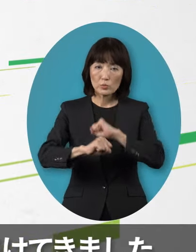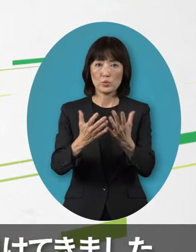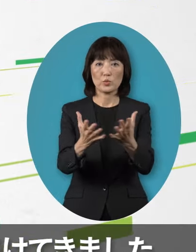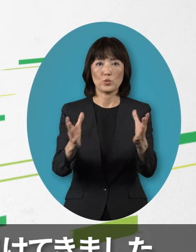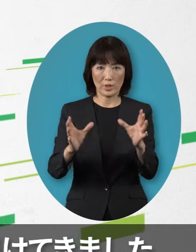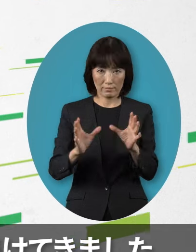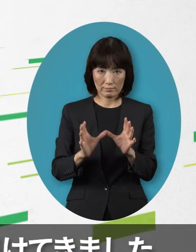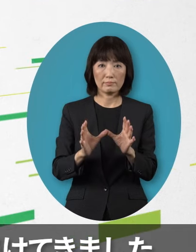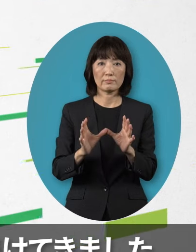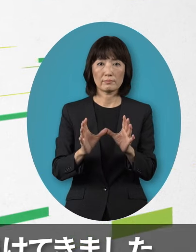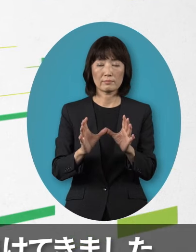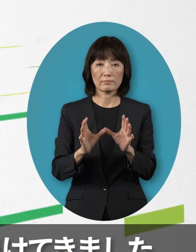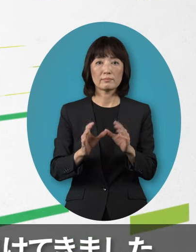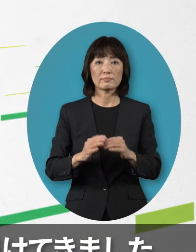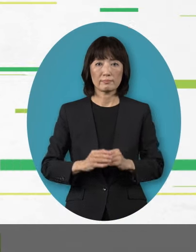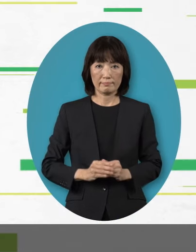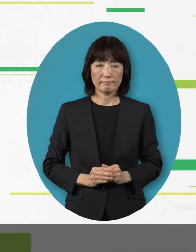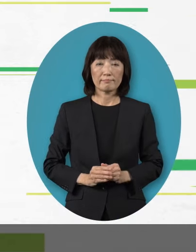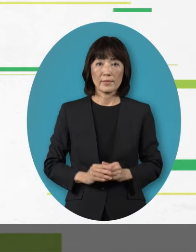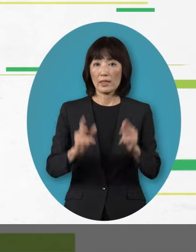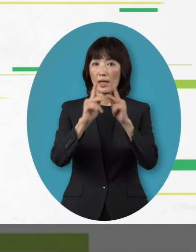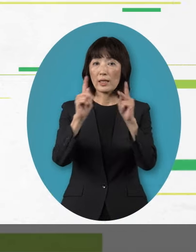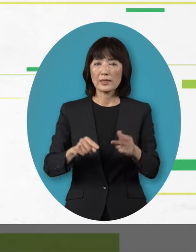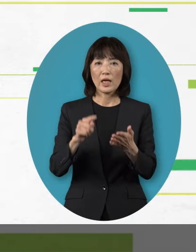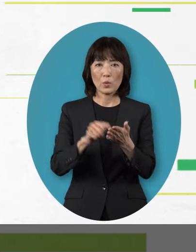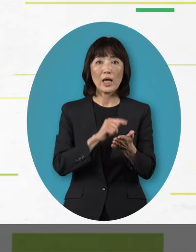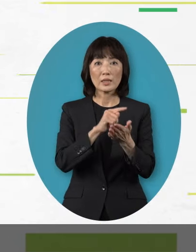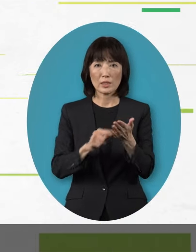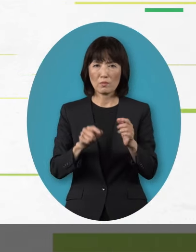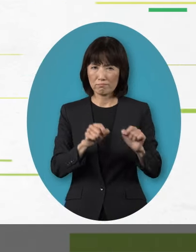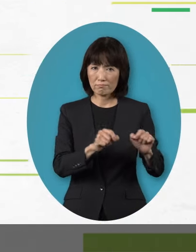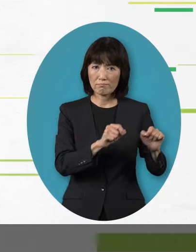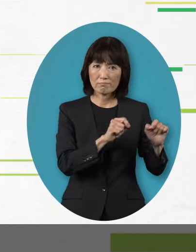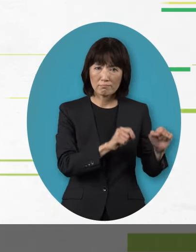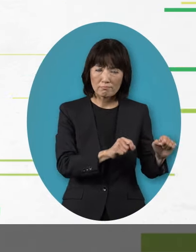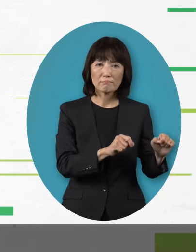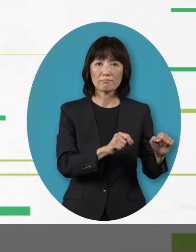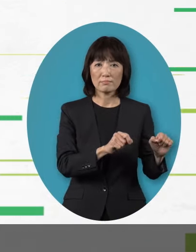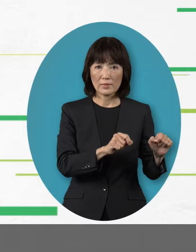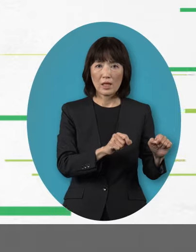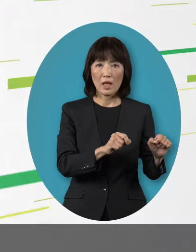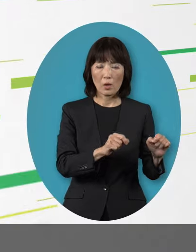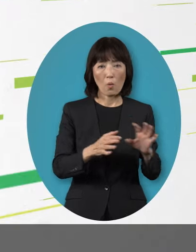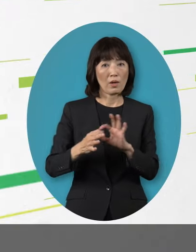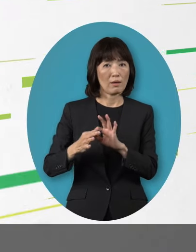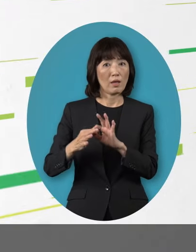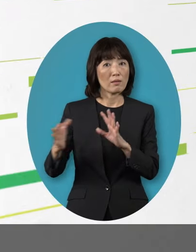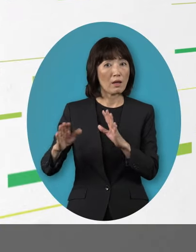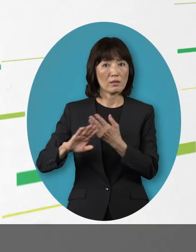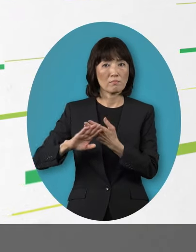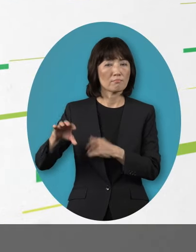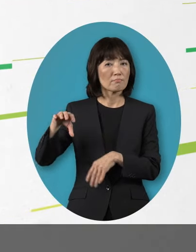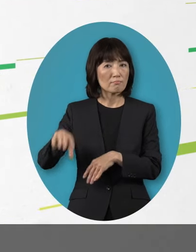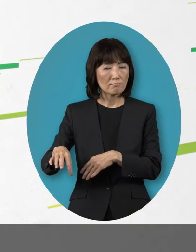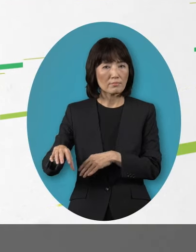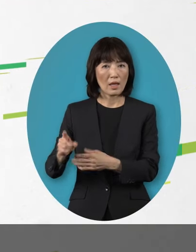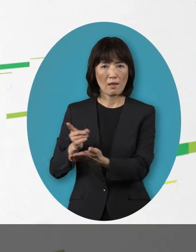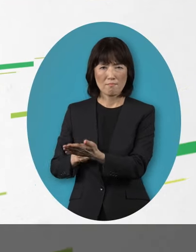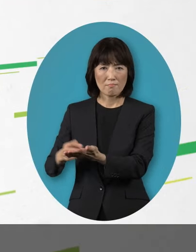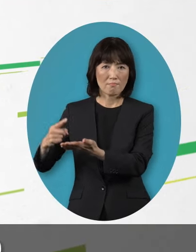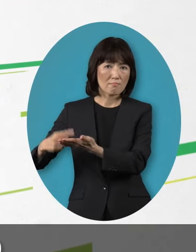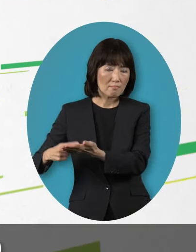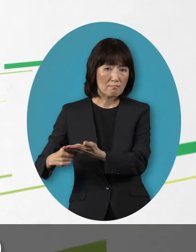団であり続けてきました。課題の解決を先送りにして、本質とは関係のない